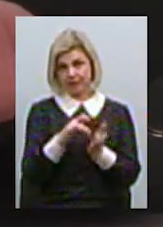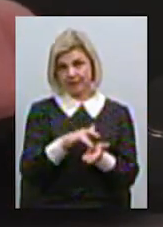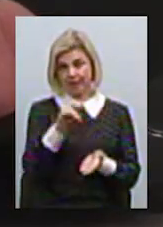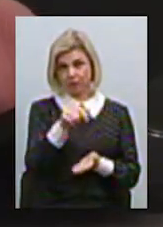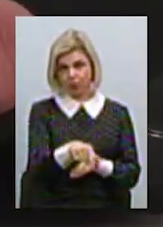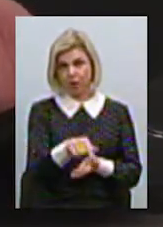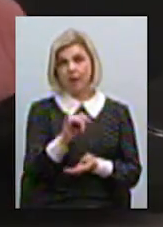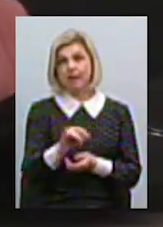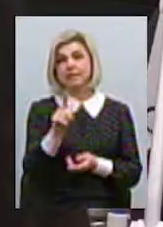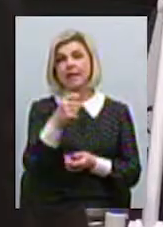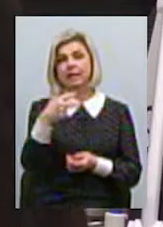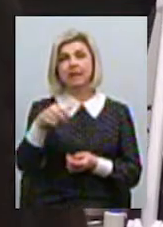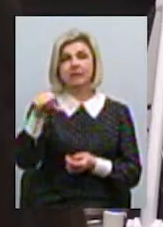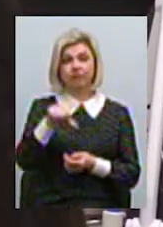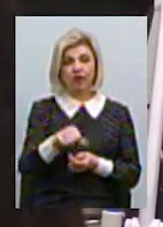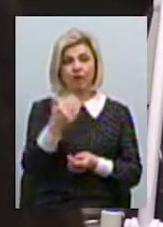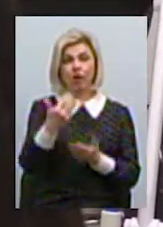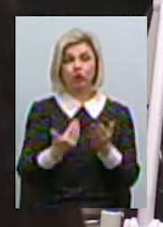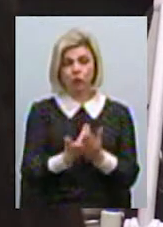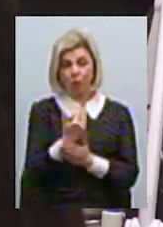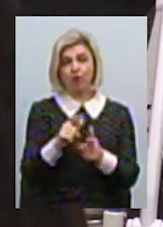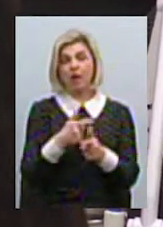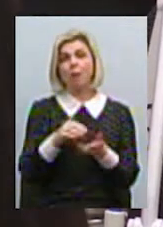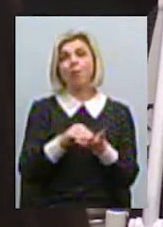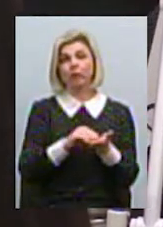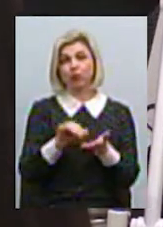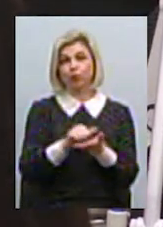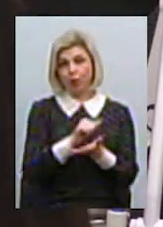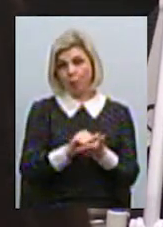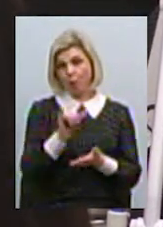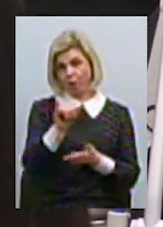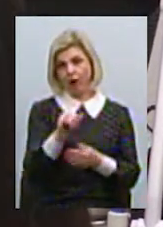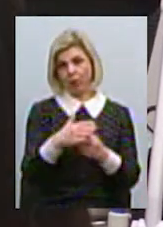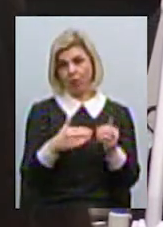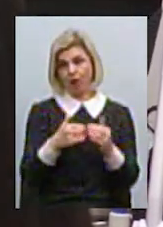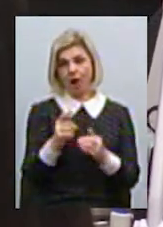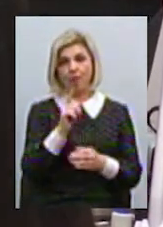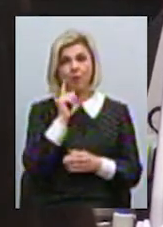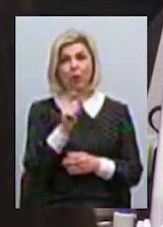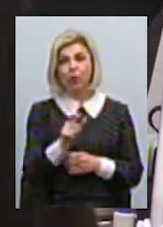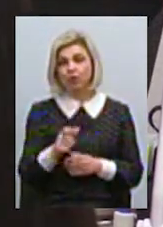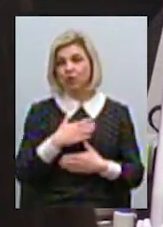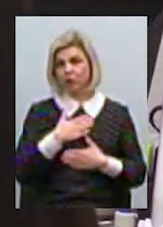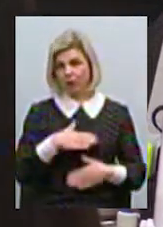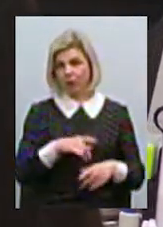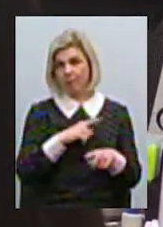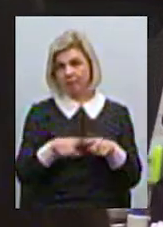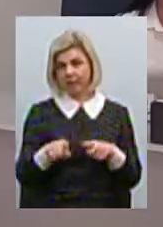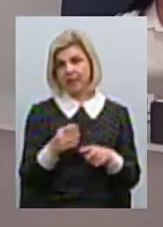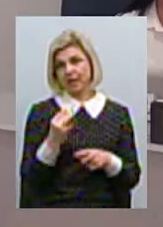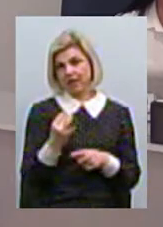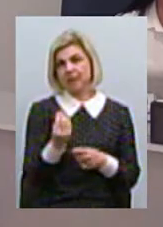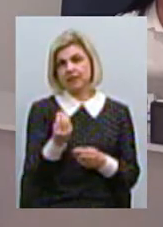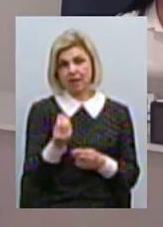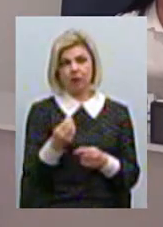вже максимум за 30 хвилин ваш новий або повторний документ у вас в руках. Молоді люди задоволені швидкістю і ціною вирішення